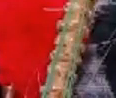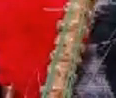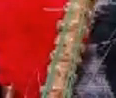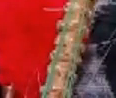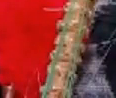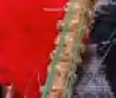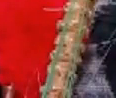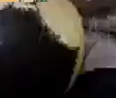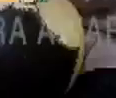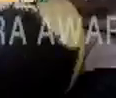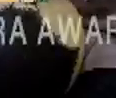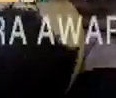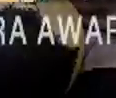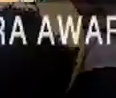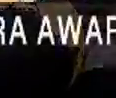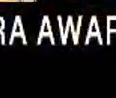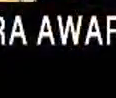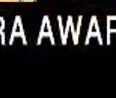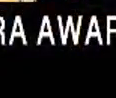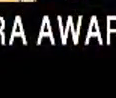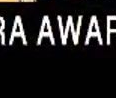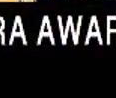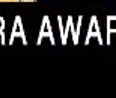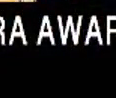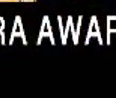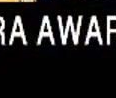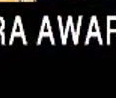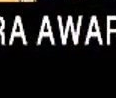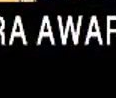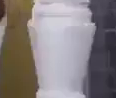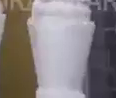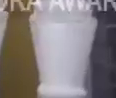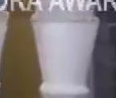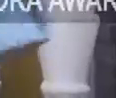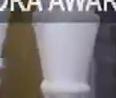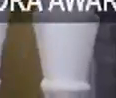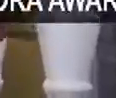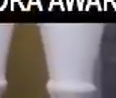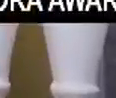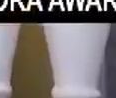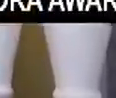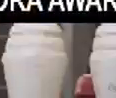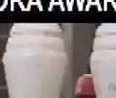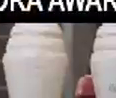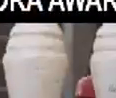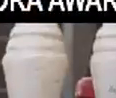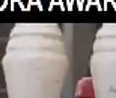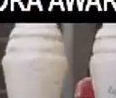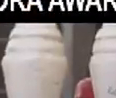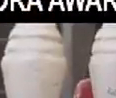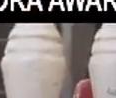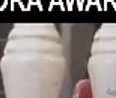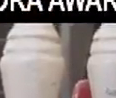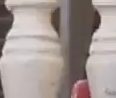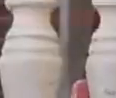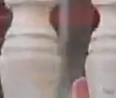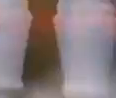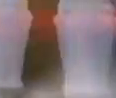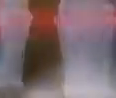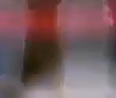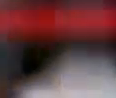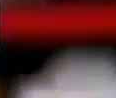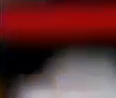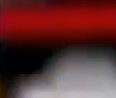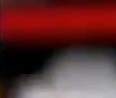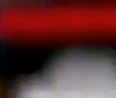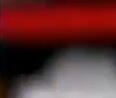kora bemba minja kanake Gambia jang. Sato dao da tata jen kama de ka fo kora awo. Amma kan man